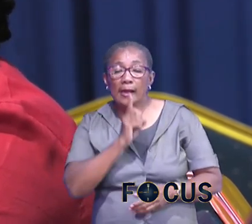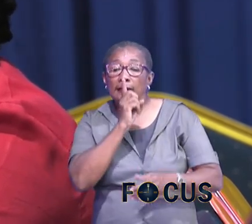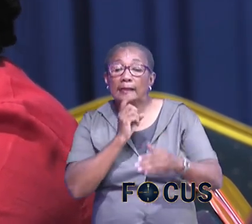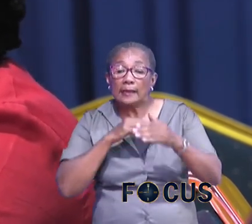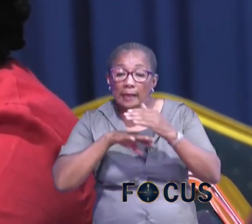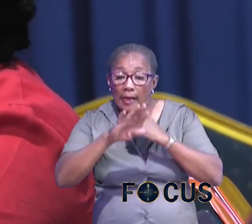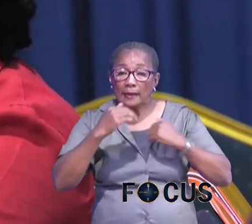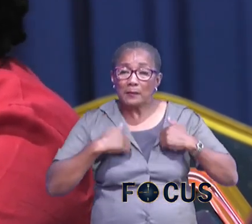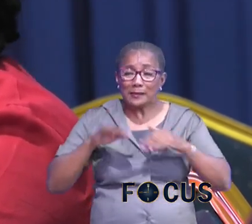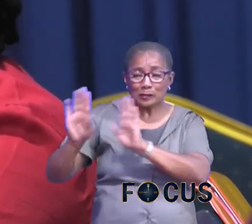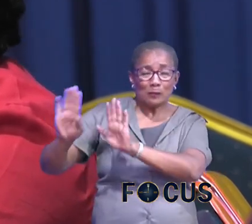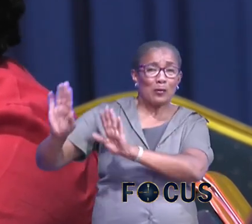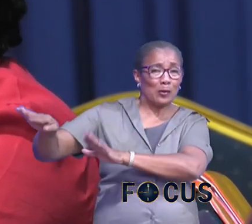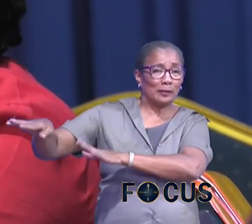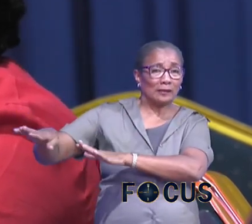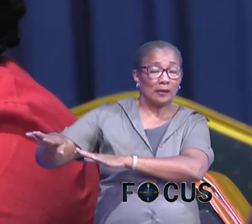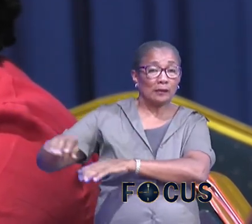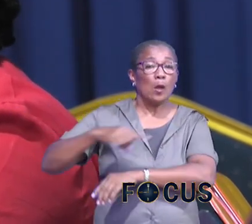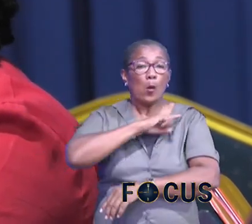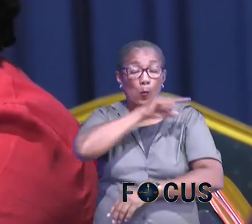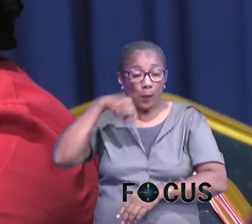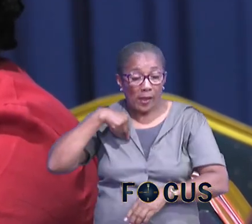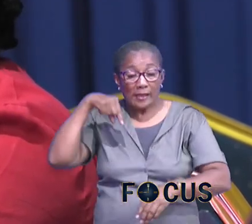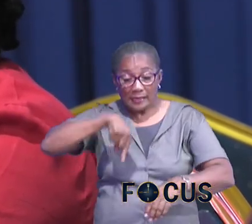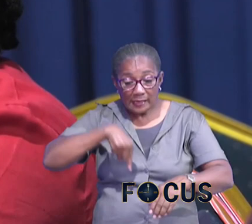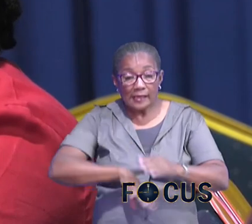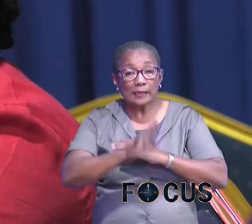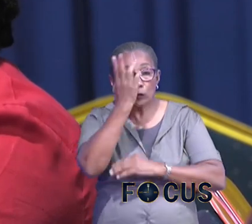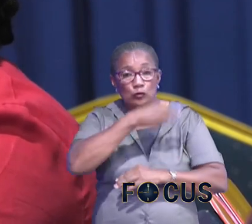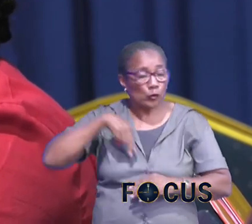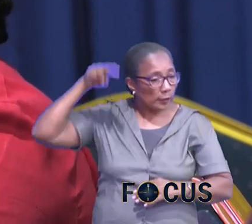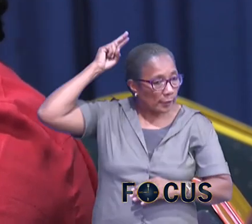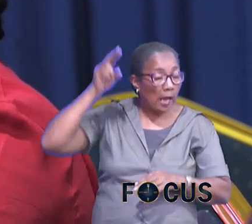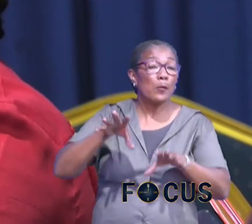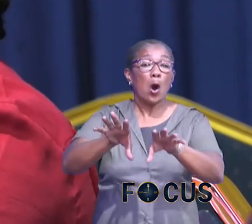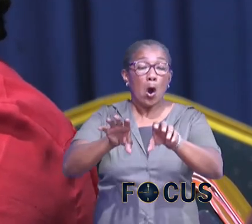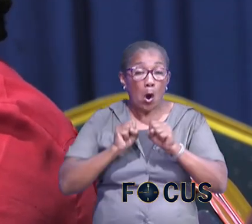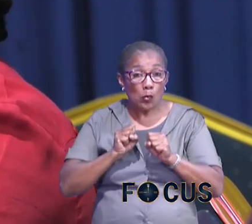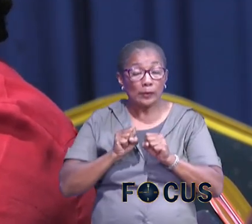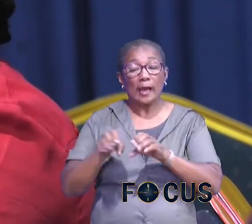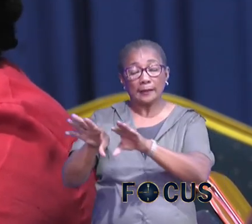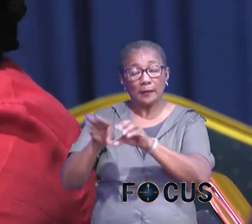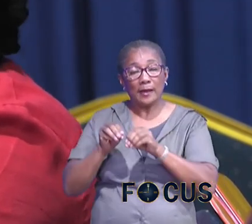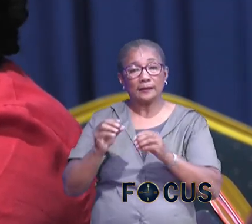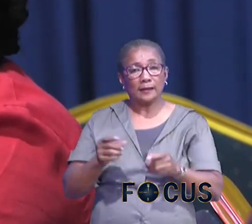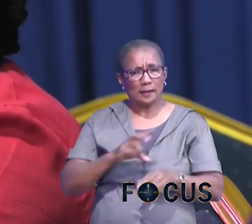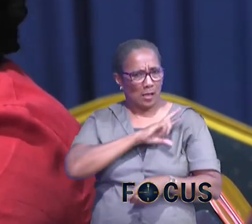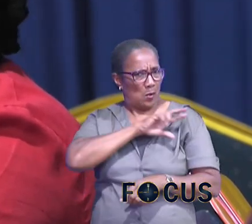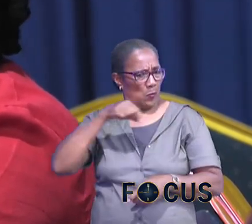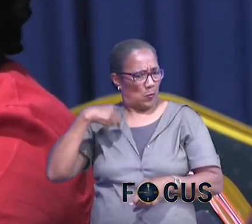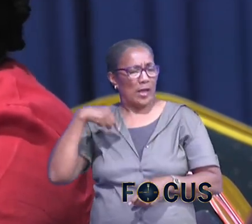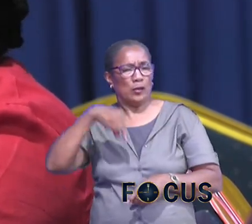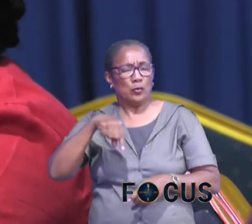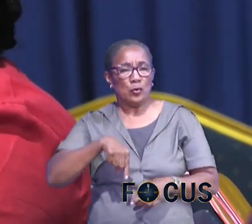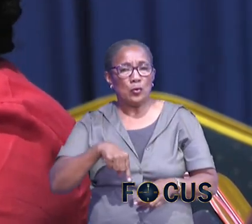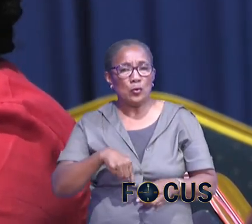houden. En laten wij intern ervoor zorg dragen dat we ons houden aan die maatregelen. We zijn nu